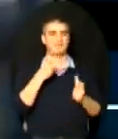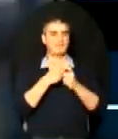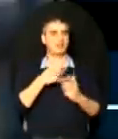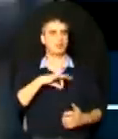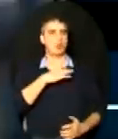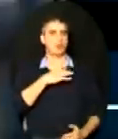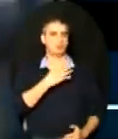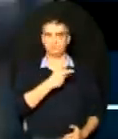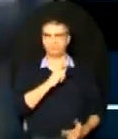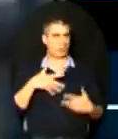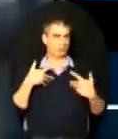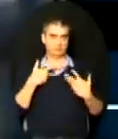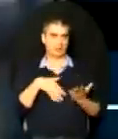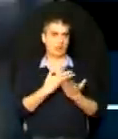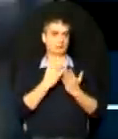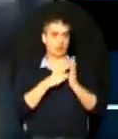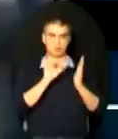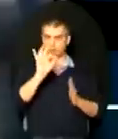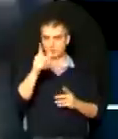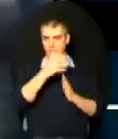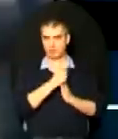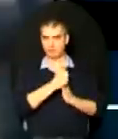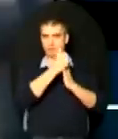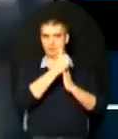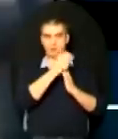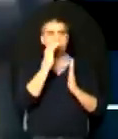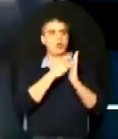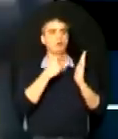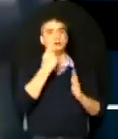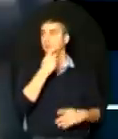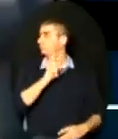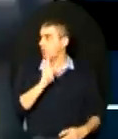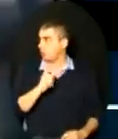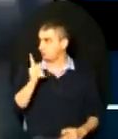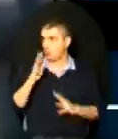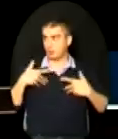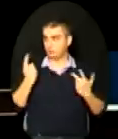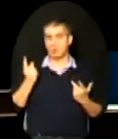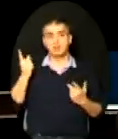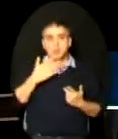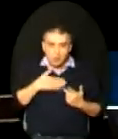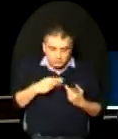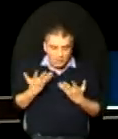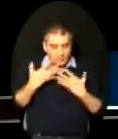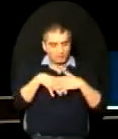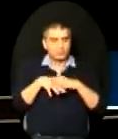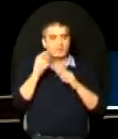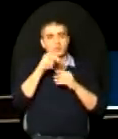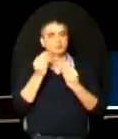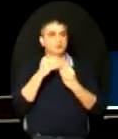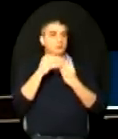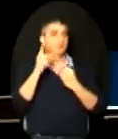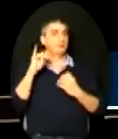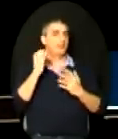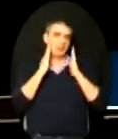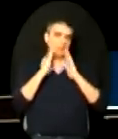מכולנו, שלא שמחה על הצעת החוק שלך, אתה מוביל אותה, חוק השבת. קודם כל זה לא בהכרח שהיא לא שמחה, היא רק רוצה לשלב בו נושאים נוספים, היא